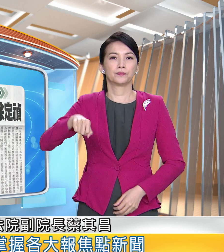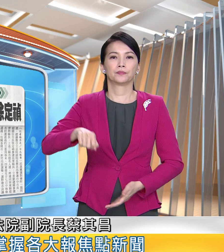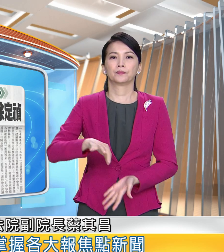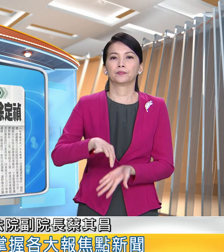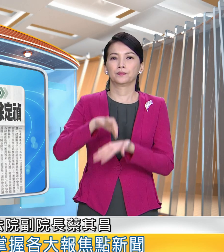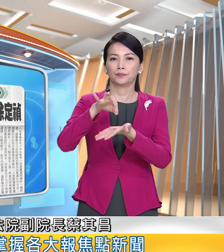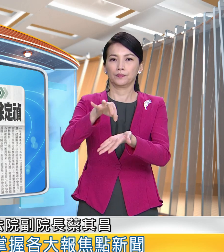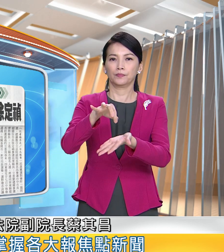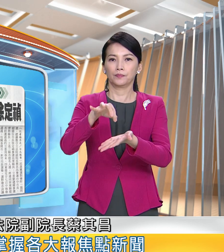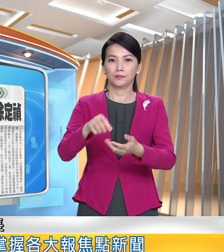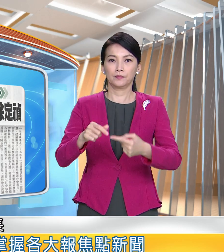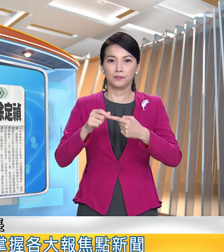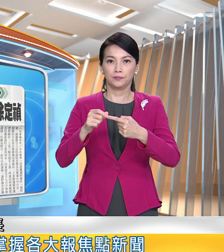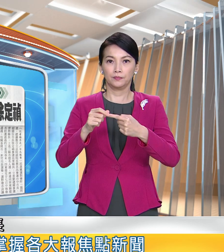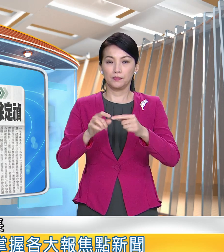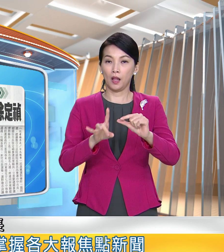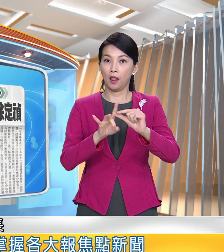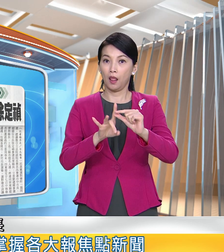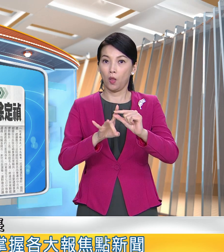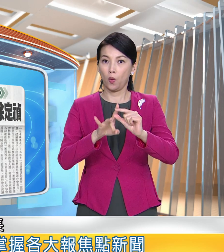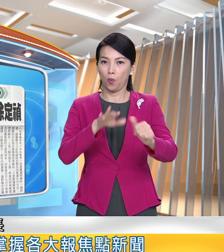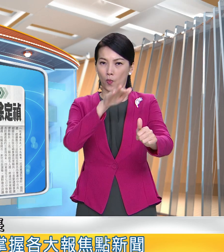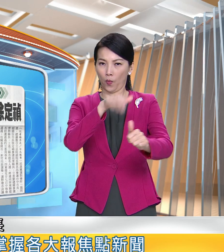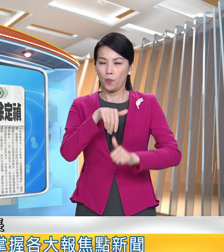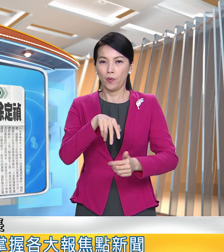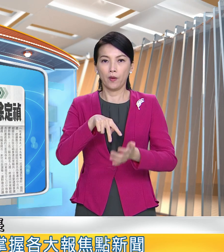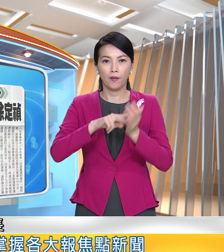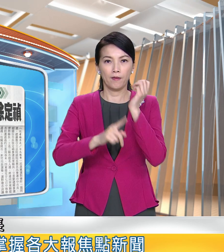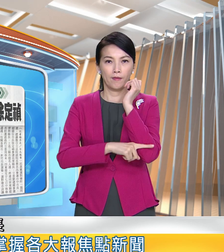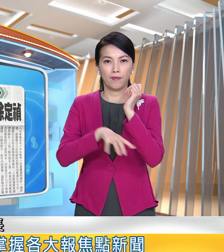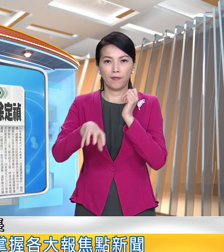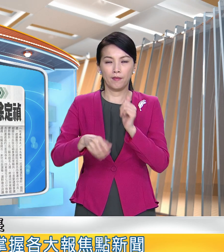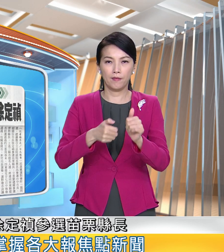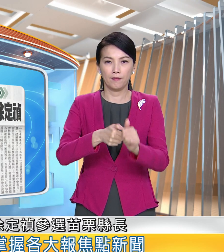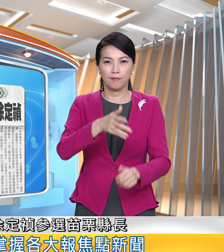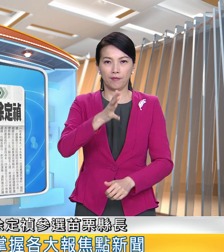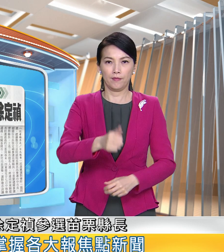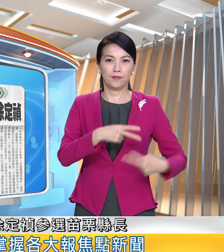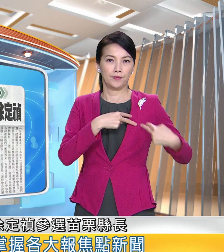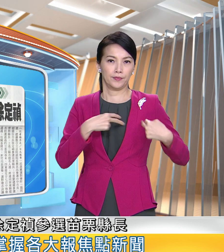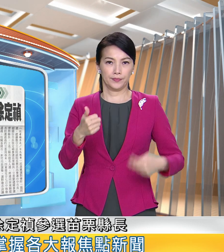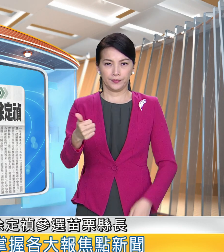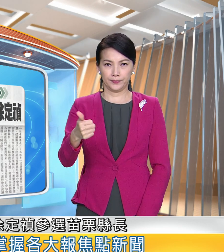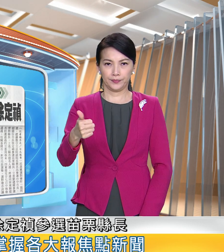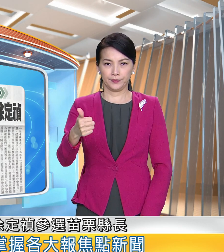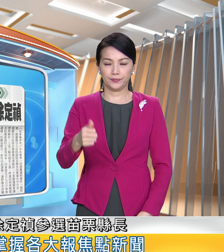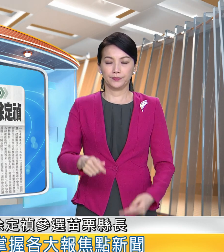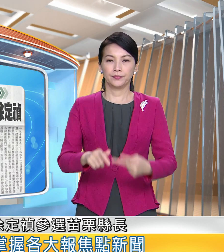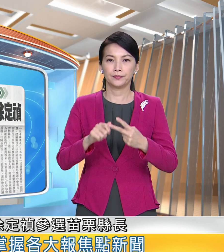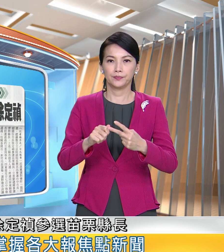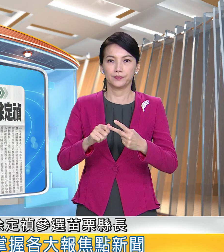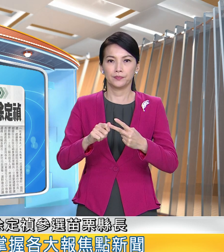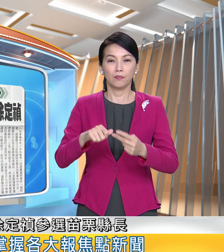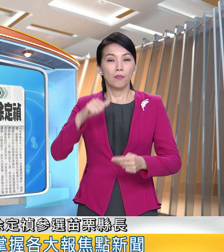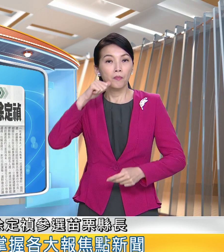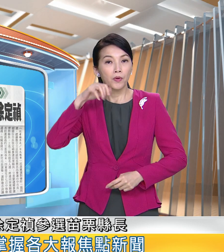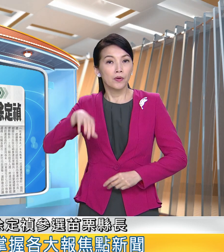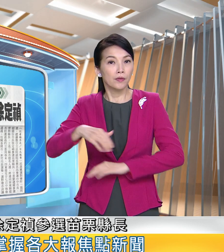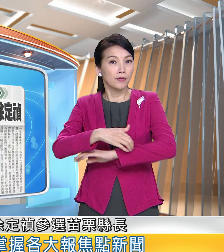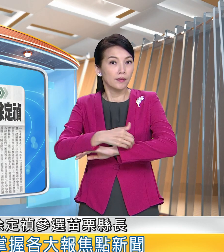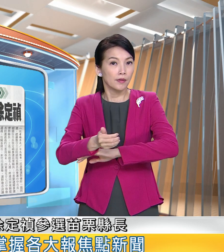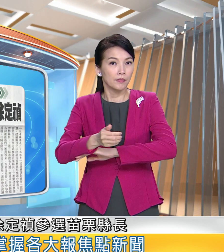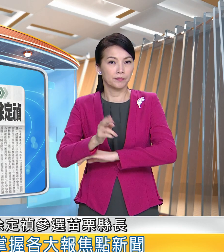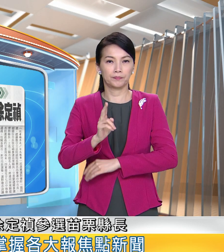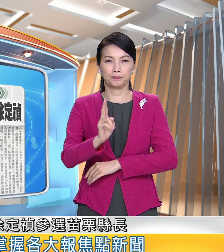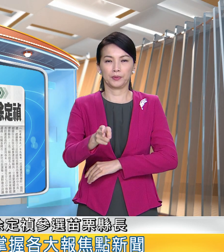蔡其昌参选台中市长，而前头份市长徐定真参选苗栗县